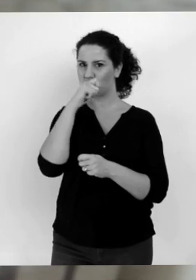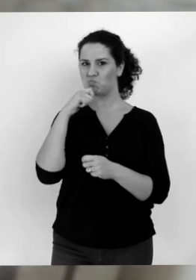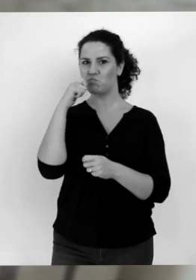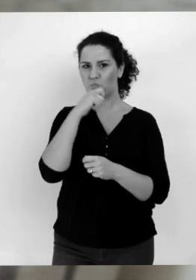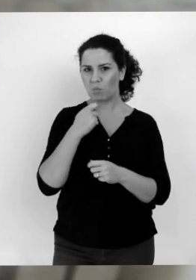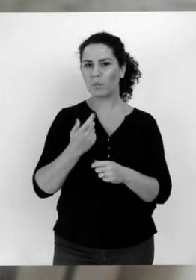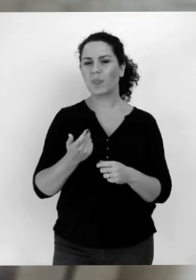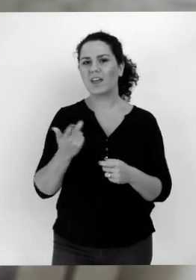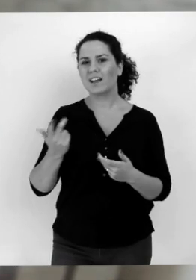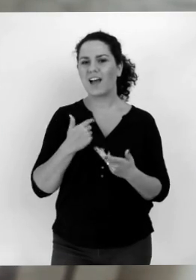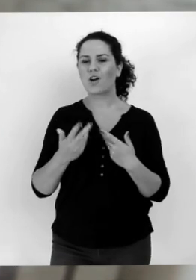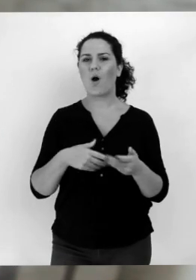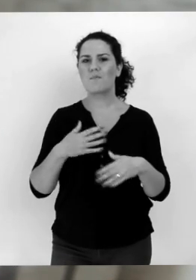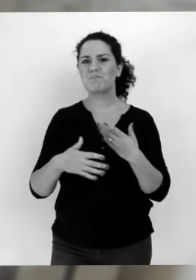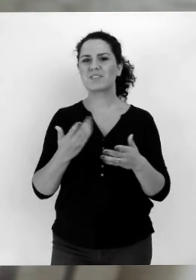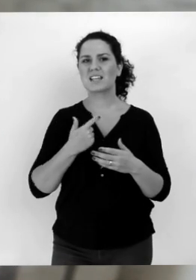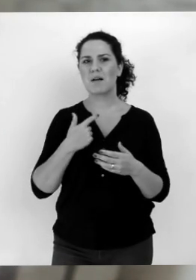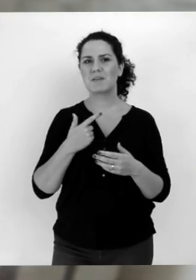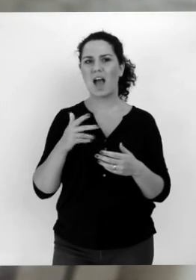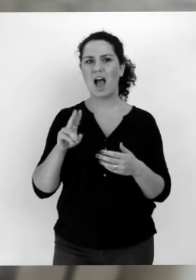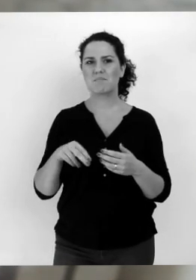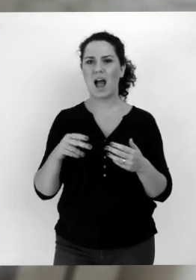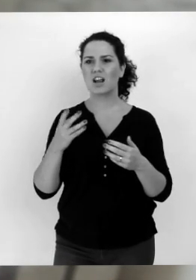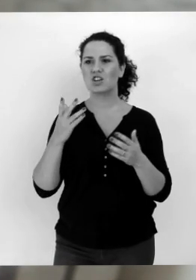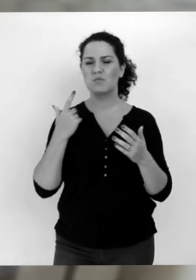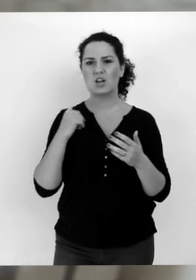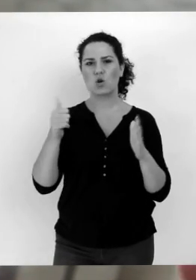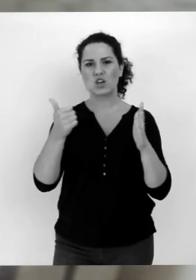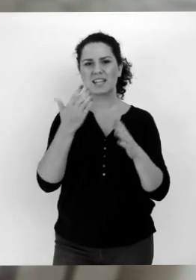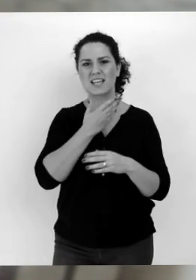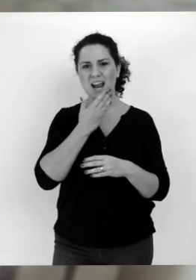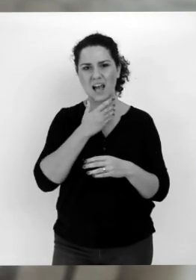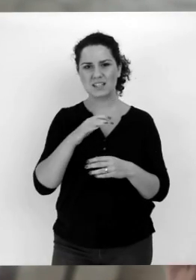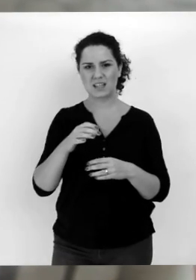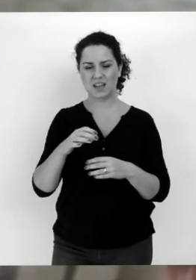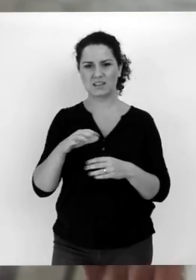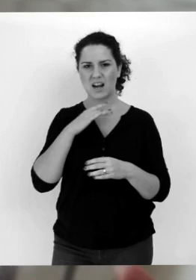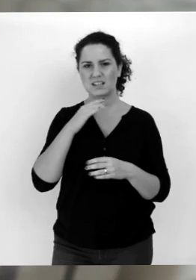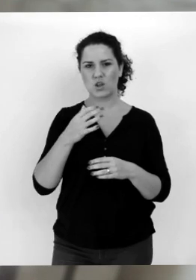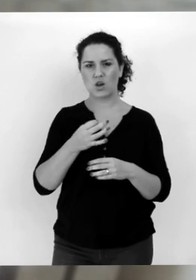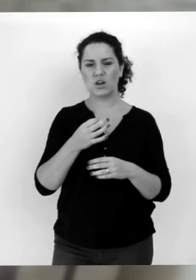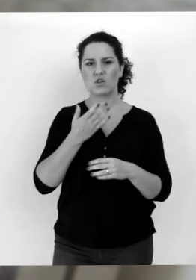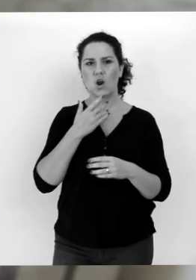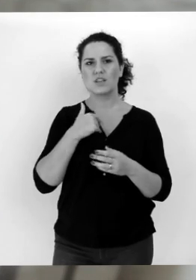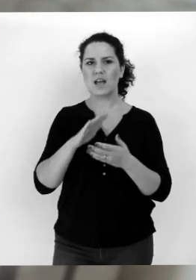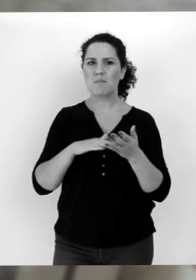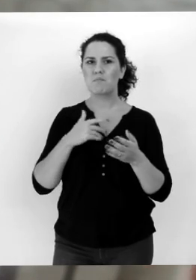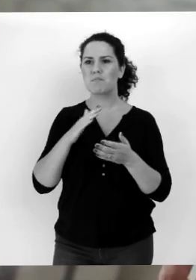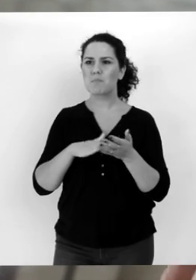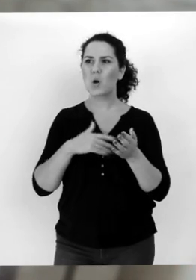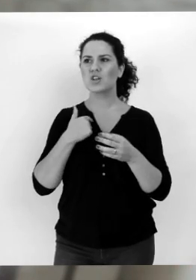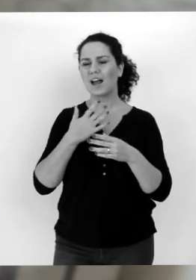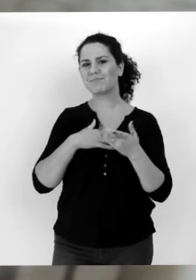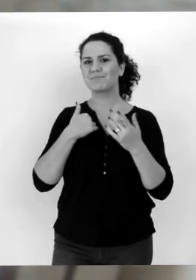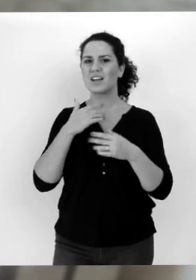tako. I kako sam ja, i kad sam rekla, mislim šesti razred, poslije sam čupati, upravo ću sam biti